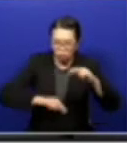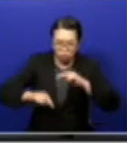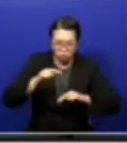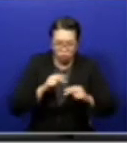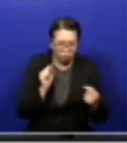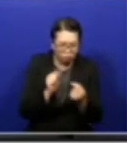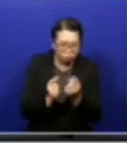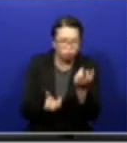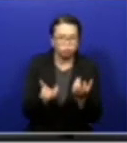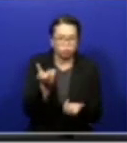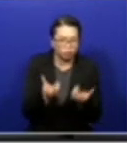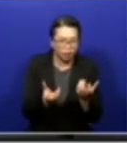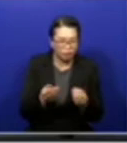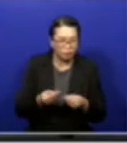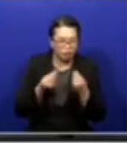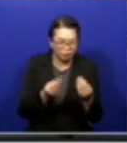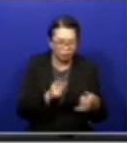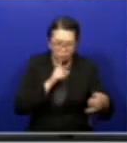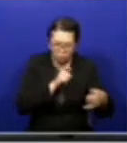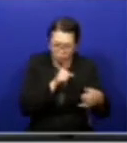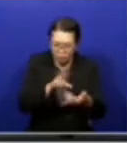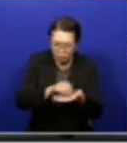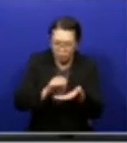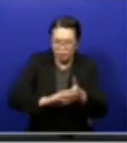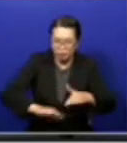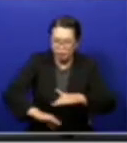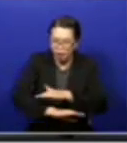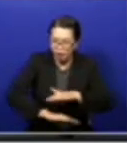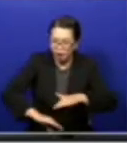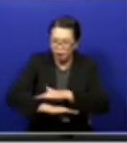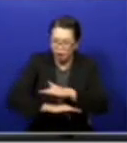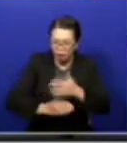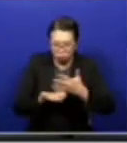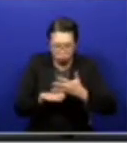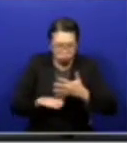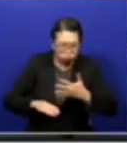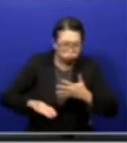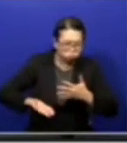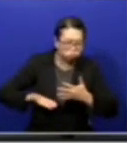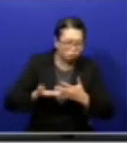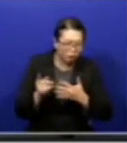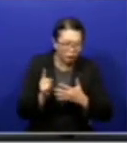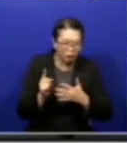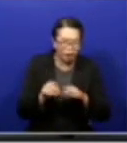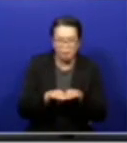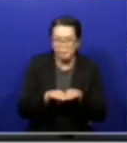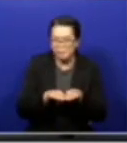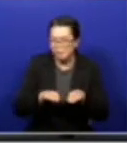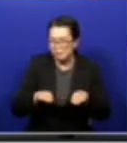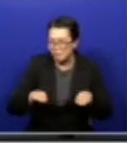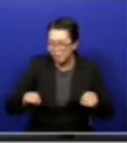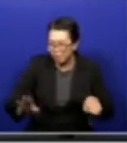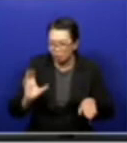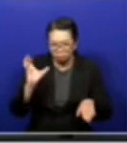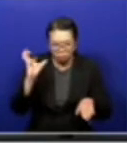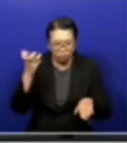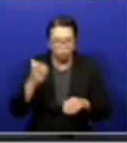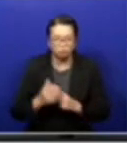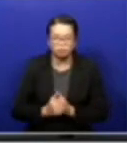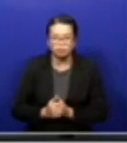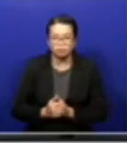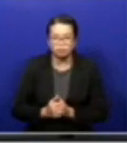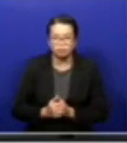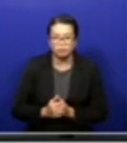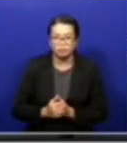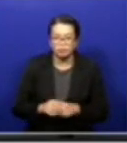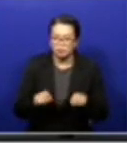การสืบสวนสอบสวนเนี่ยให้ก้าวไปสู่ระดับสากลแปลว่าได้ยกม